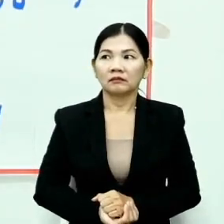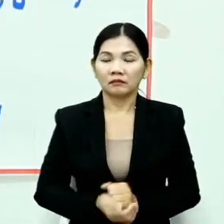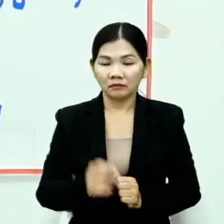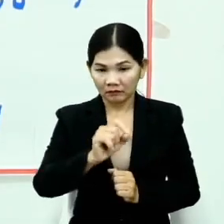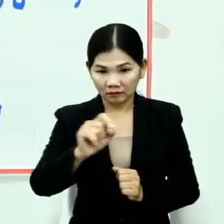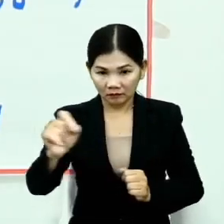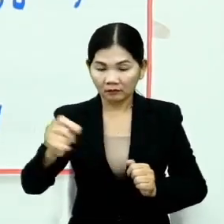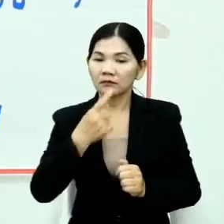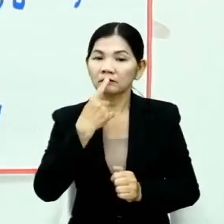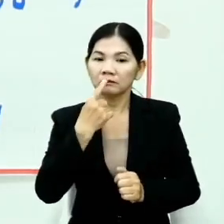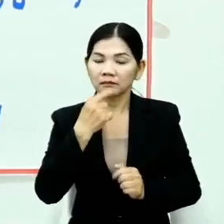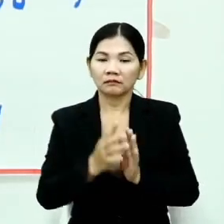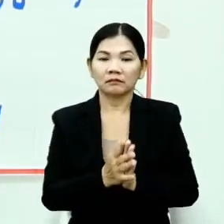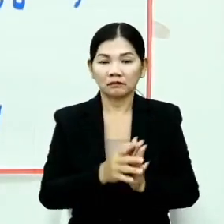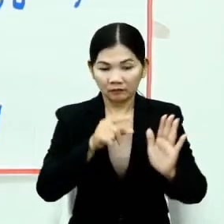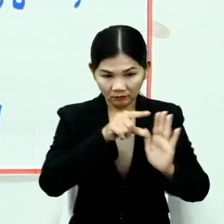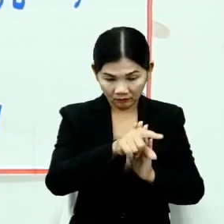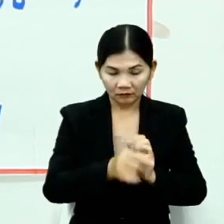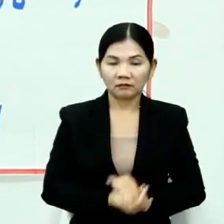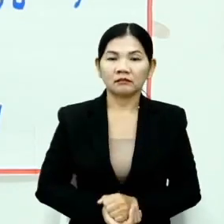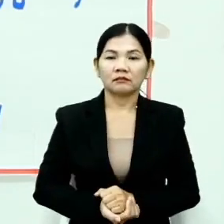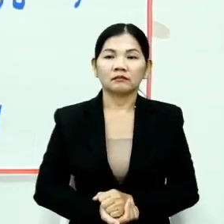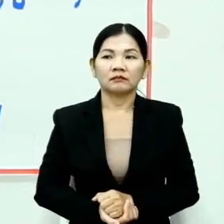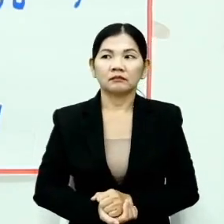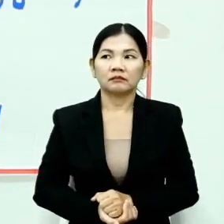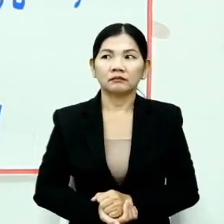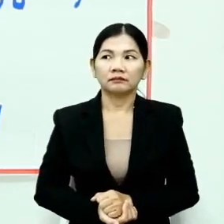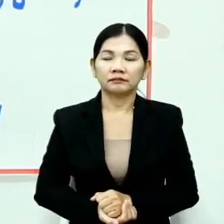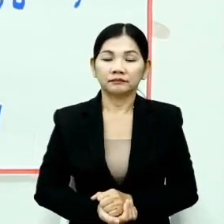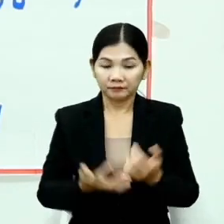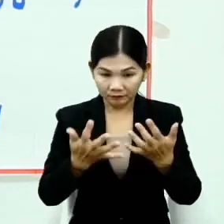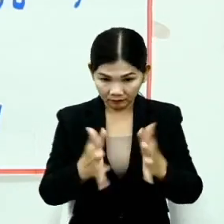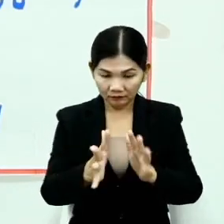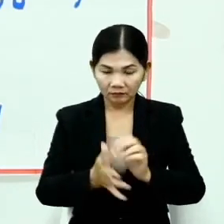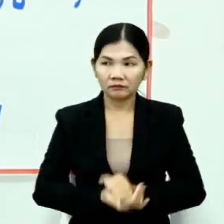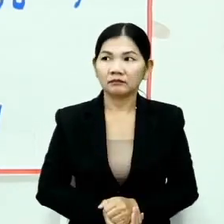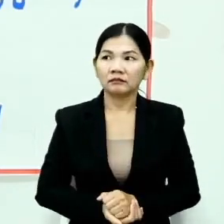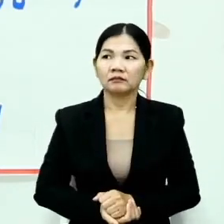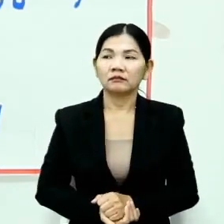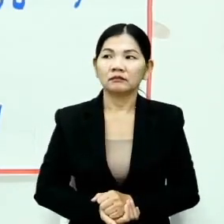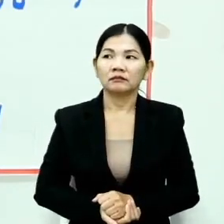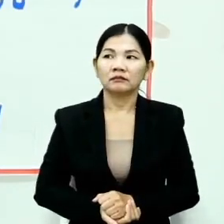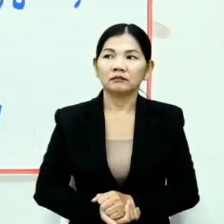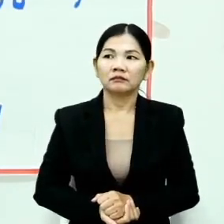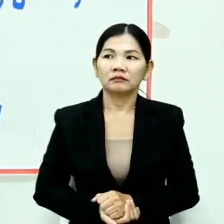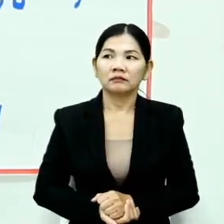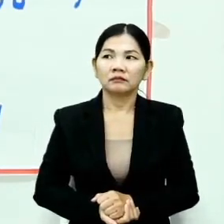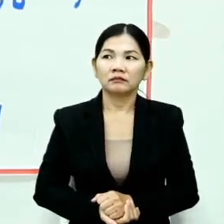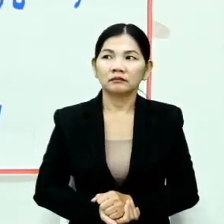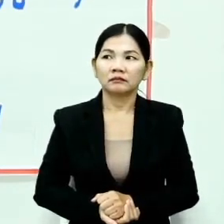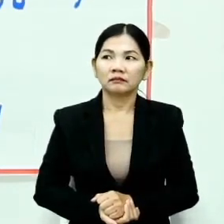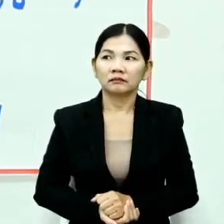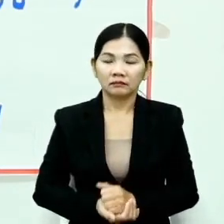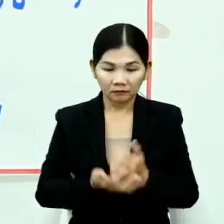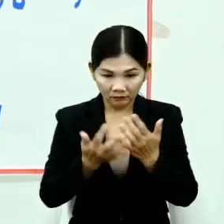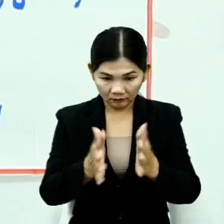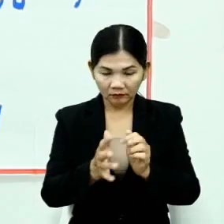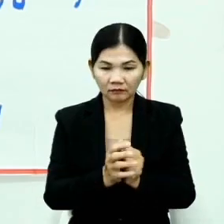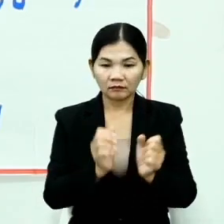រសេរពណ៌ក្រហមនេះគឺចំណងជើងអត្ថបទរួចរាល់ហើយឬនៅកូនចាបាទរួចរា